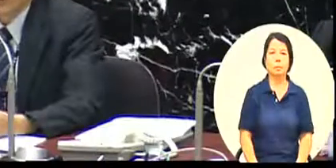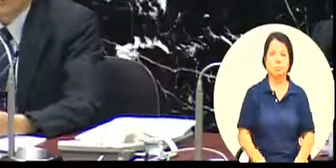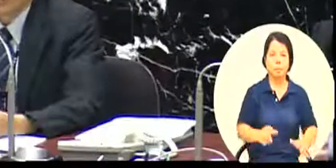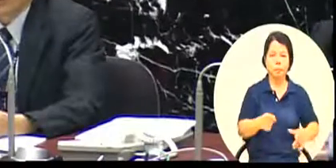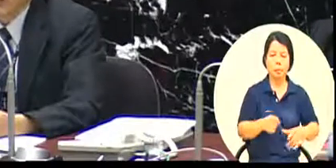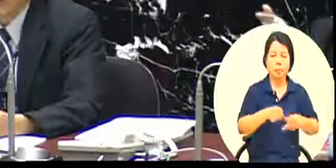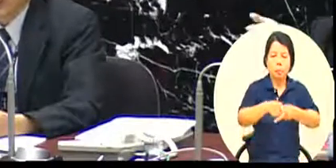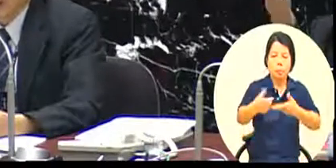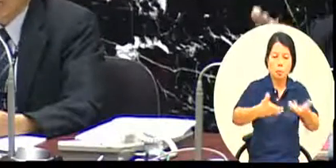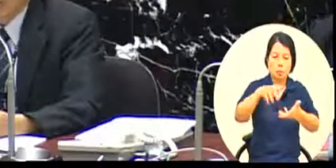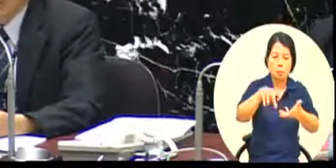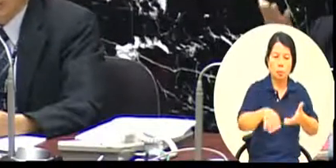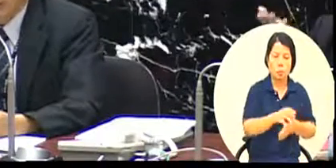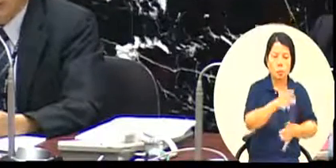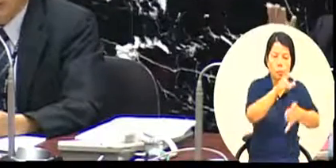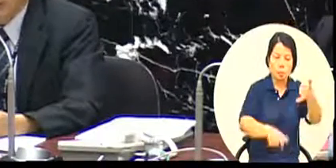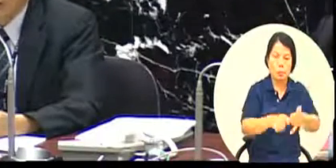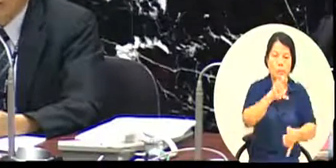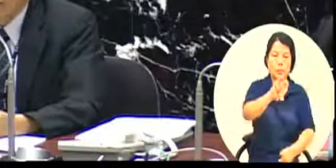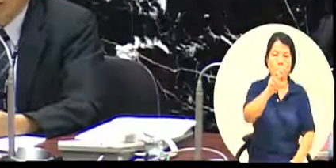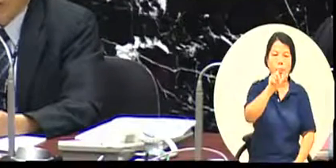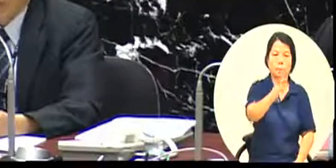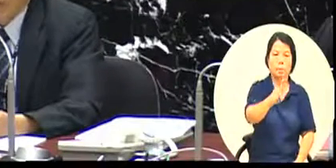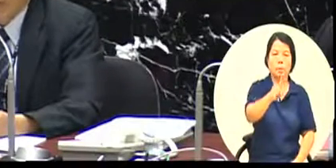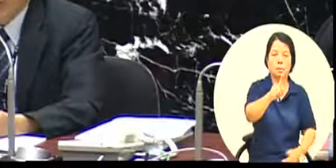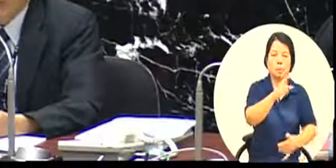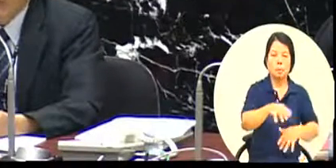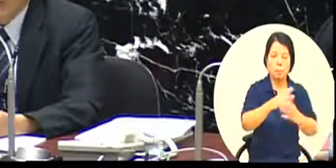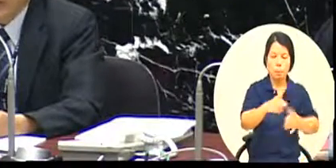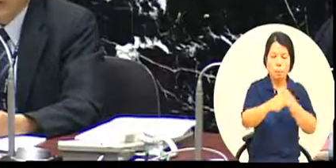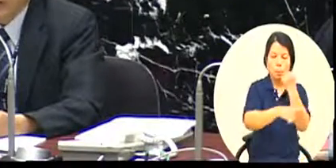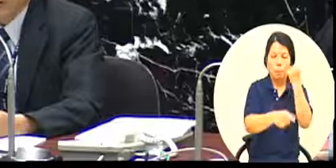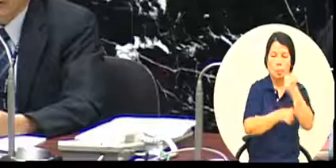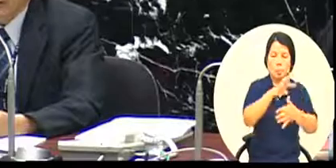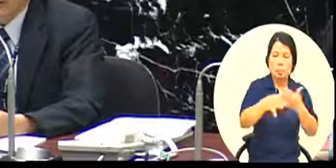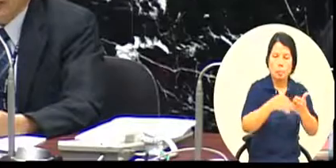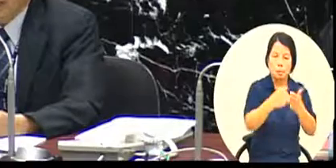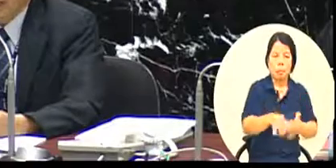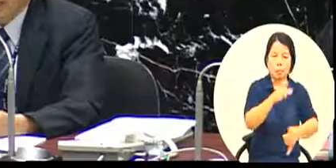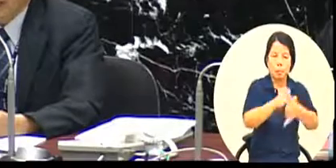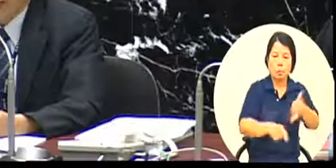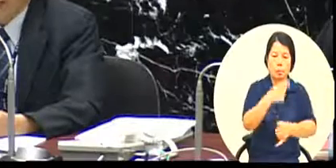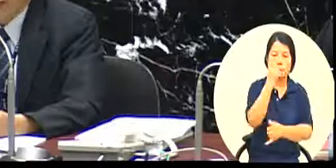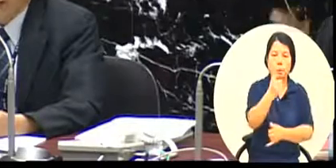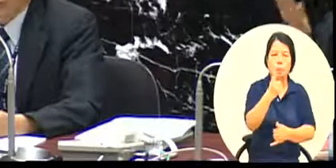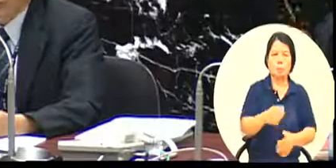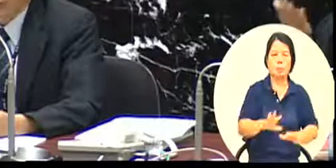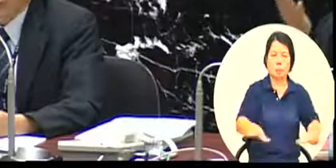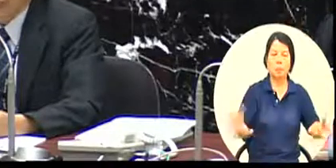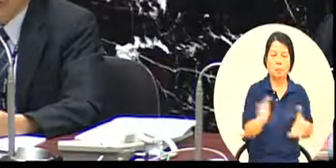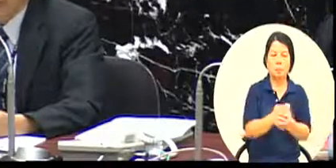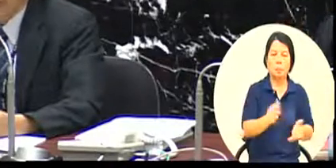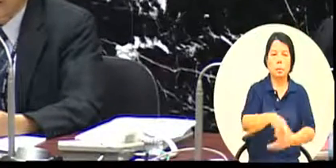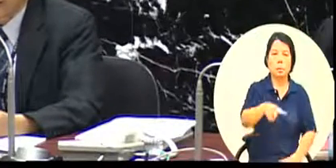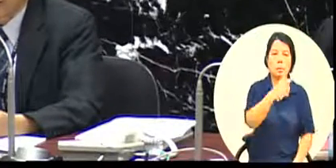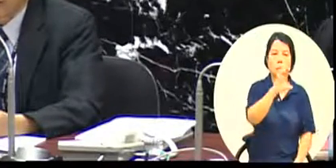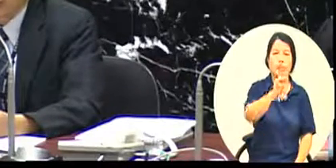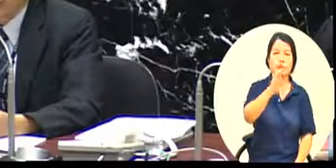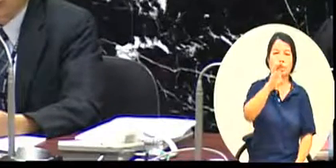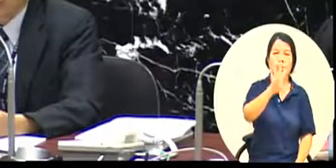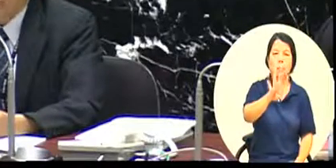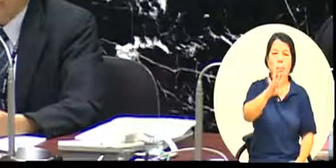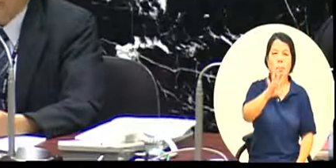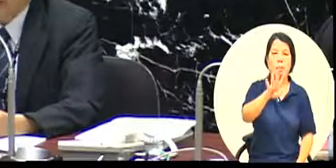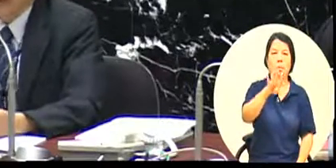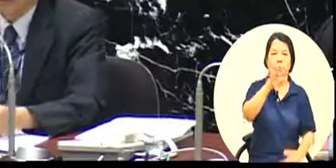公务类一至八十一号，八十一案；法规类编号一号一案，以上共两百九十四案，请交付